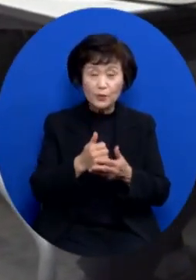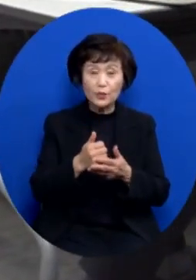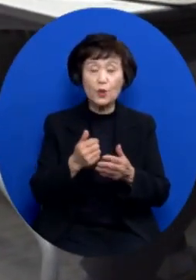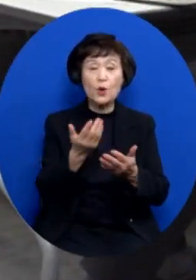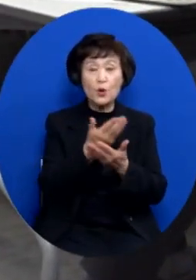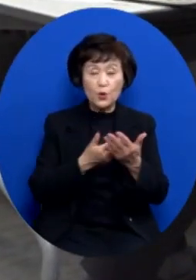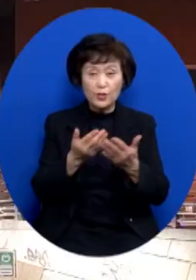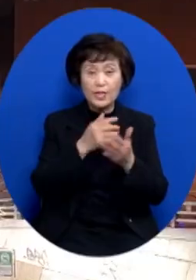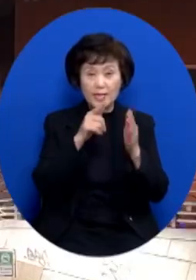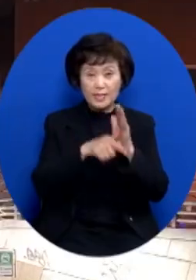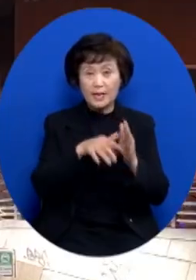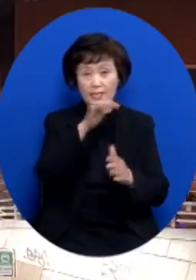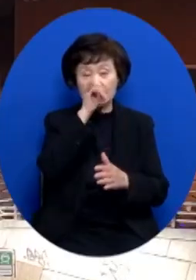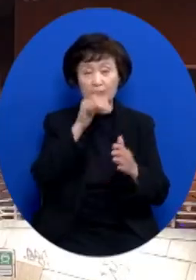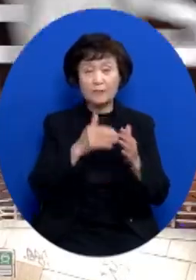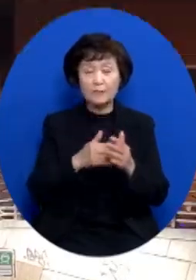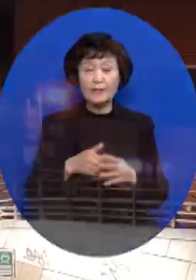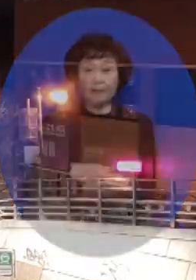가졌습니다.